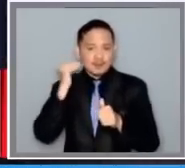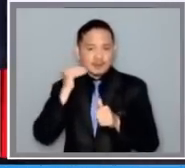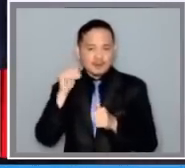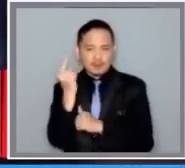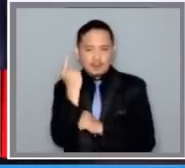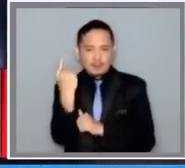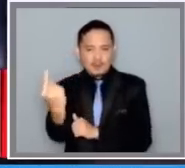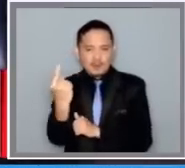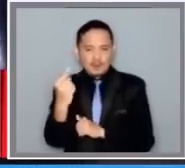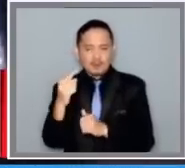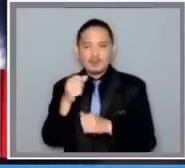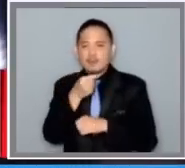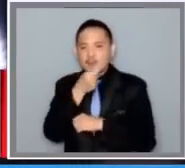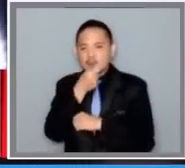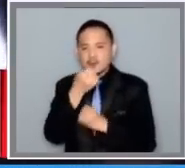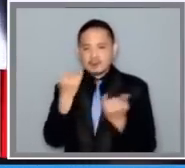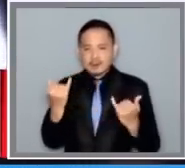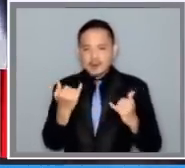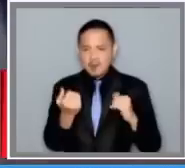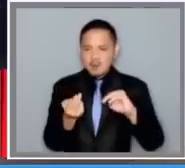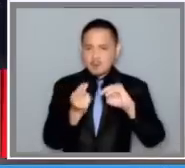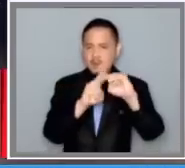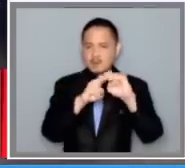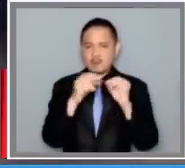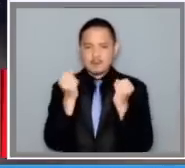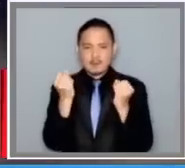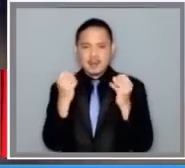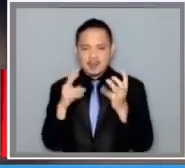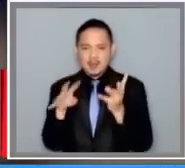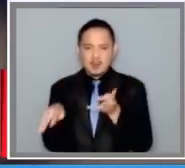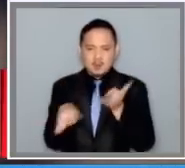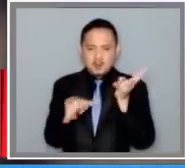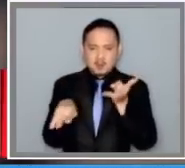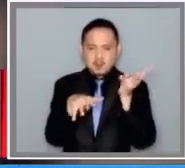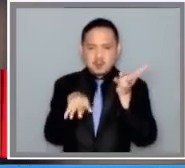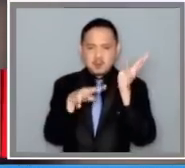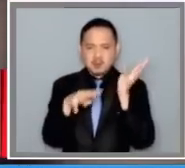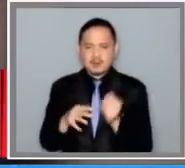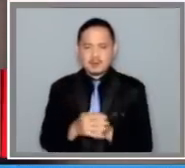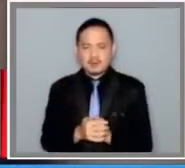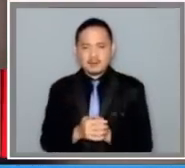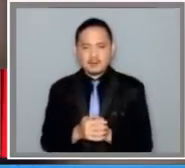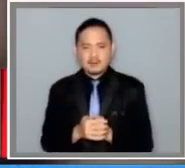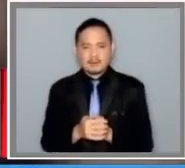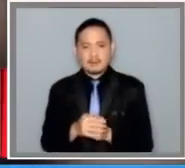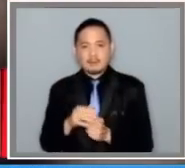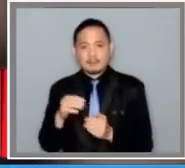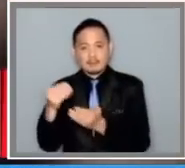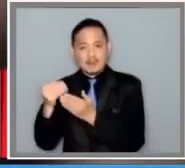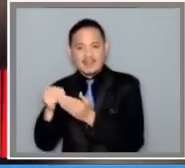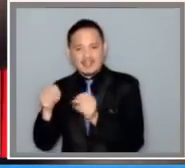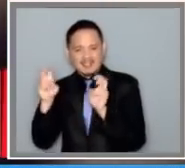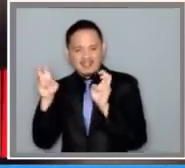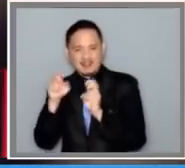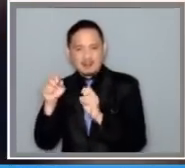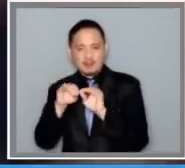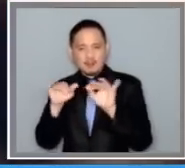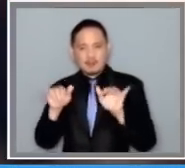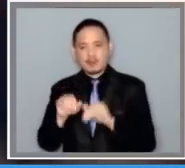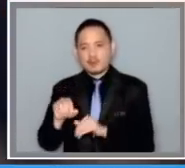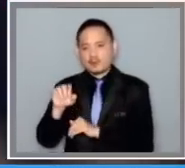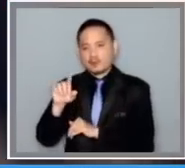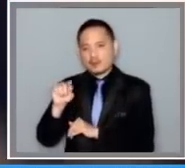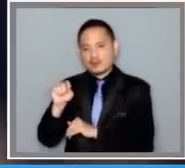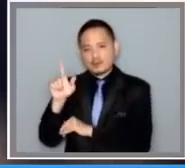na umabot sa ganito karaming streams. Nirelease ang Money noong 2021 bilang second track sa solo EP